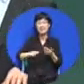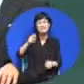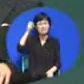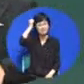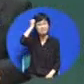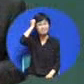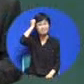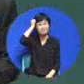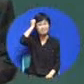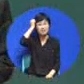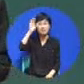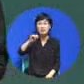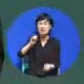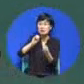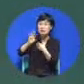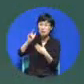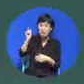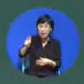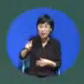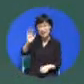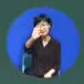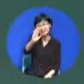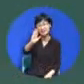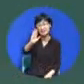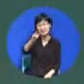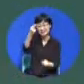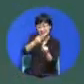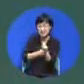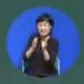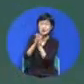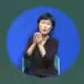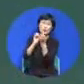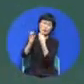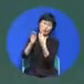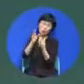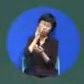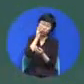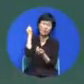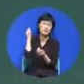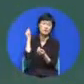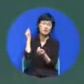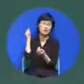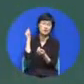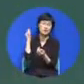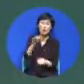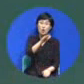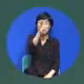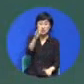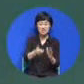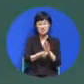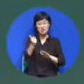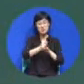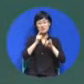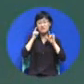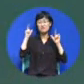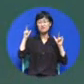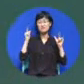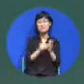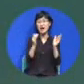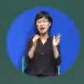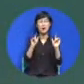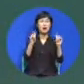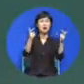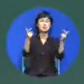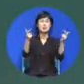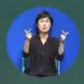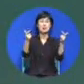근데 응답이 안 옵니까? 더 큰 거 오는데. Do you think answers will not come then? Greater answers will come. 천년을 앞당기는 응답을 주옵소서. We're not